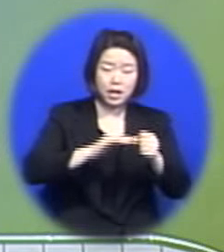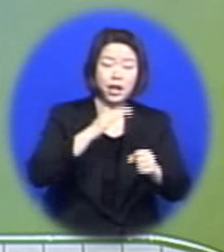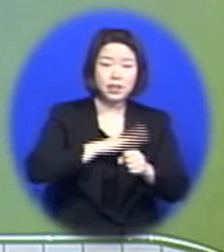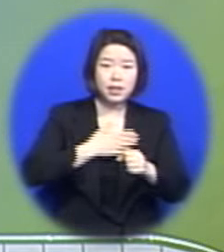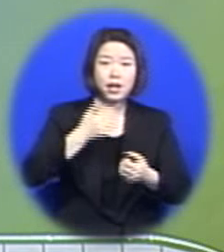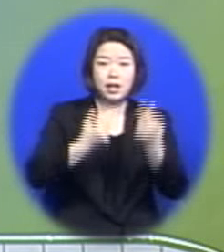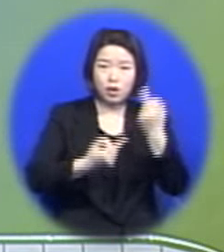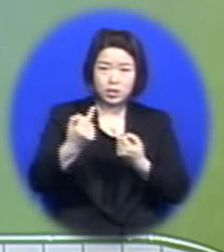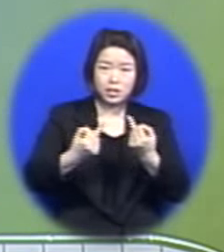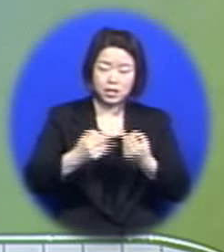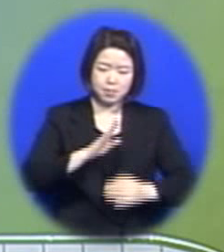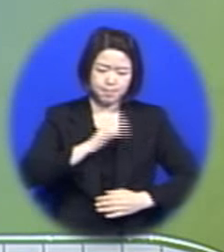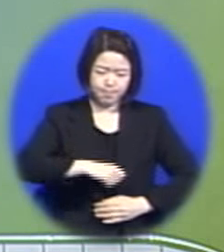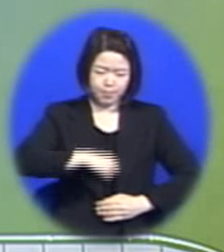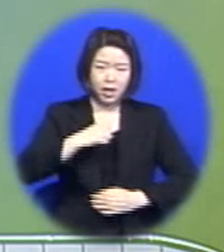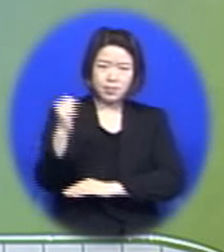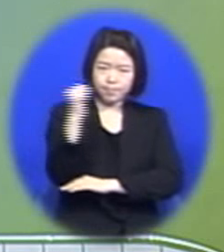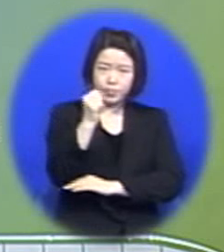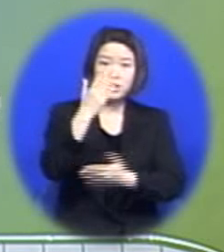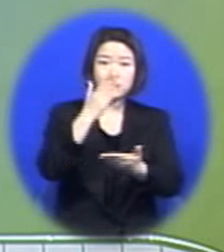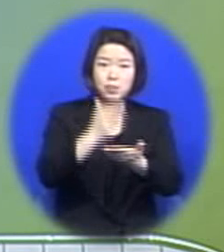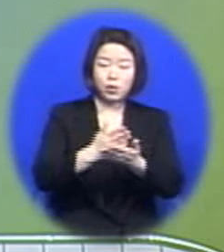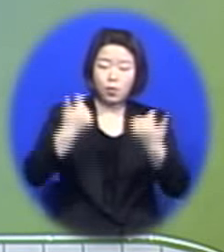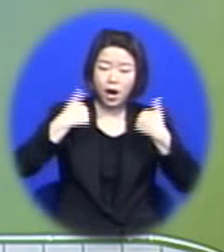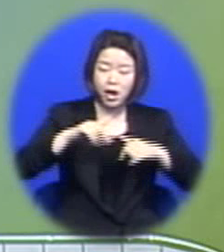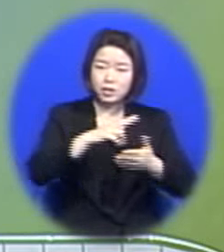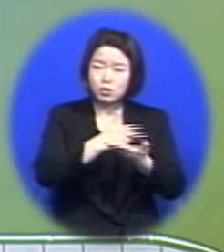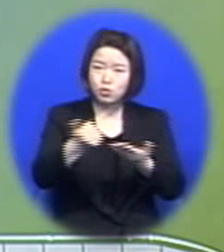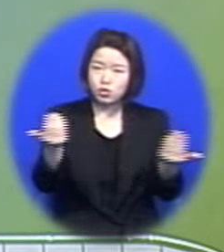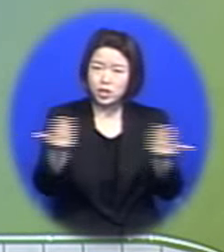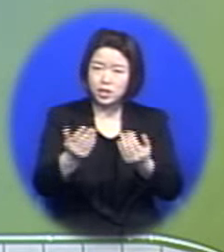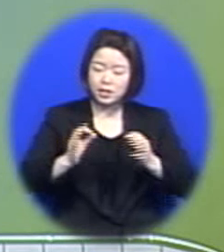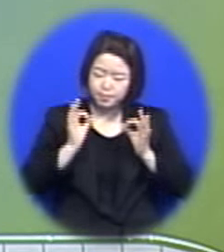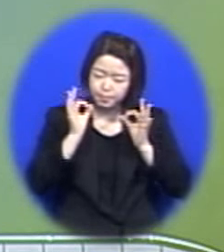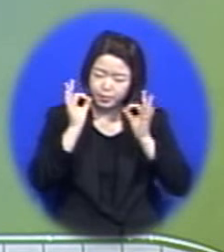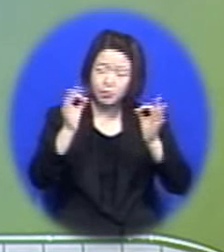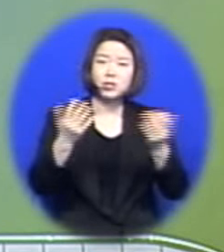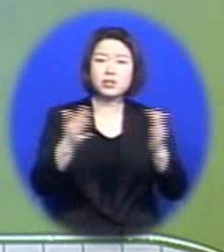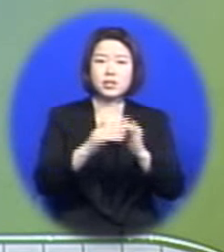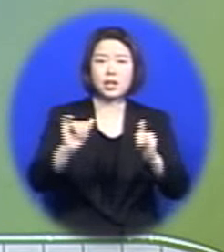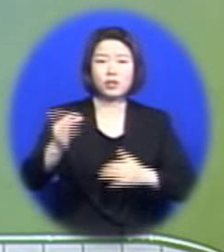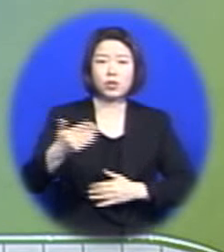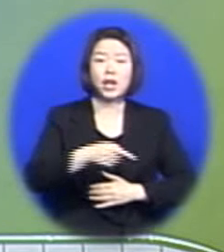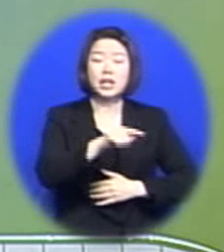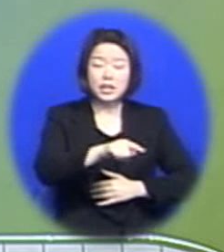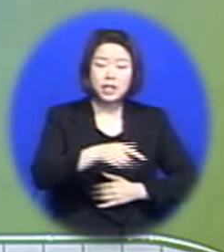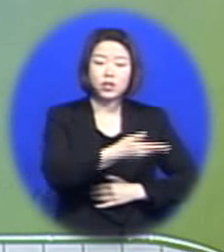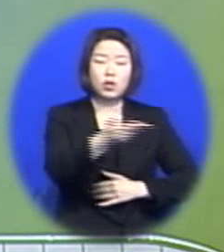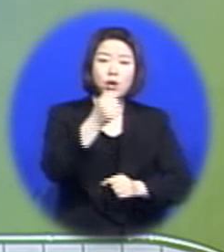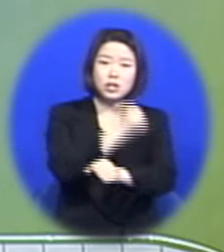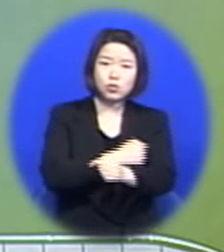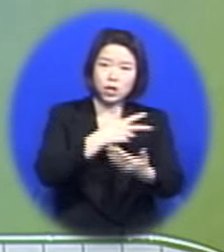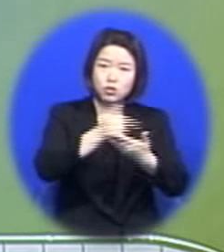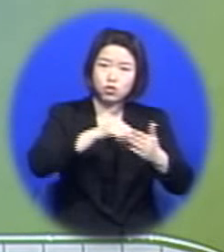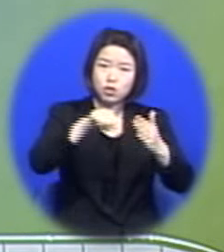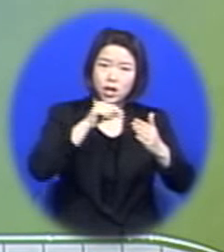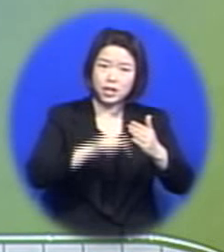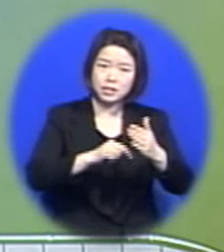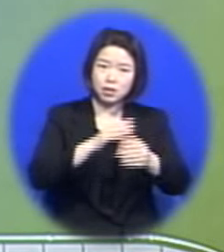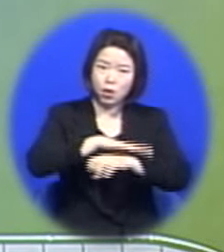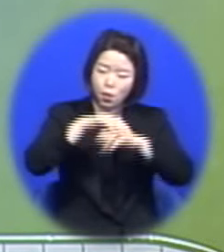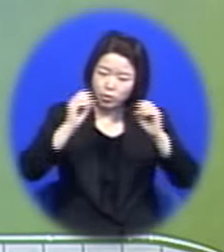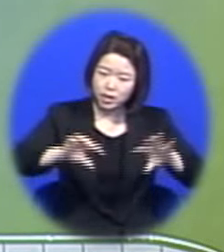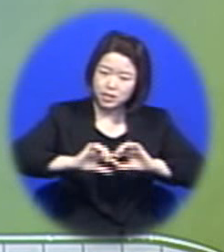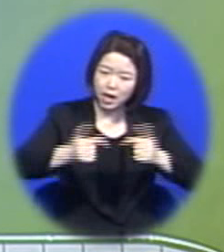견실하며 흔들리지 말고 항상 주의 일에 더욱 힘쓰는 자들이 되라. 이는 너희 수고가 주 안에서 헛되지 않은 줄을